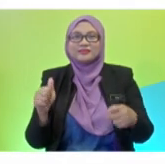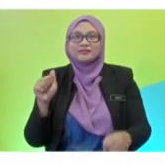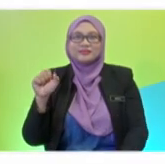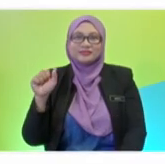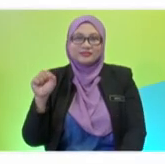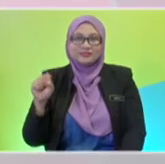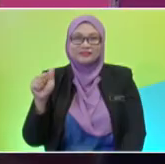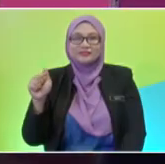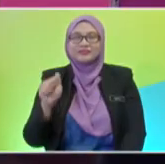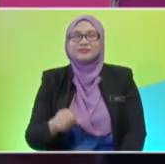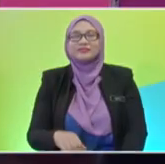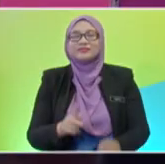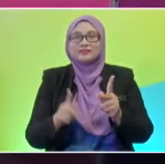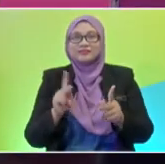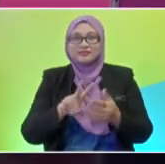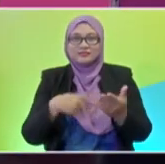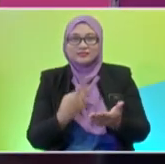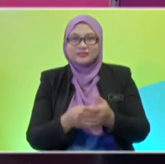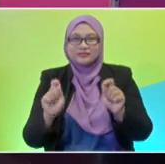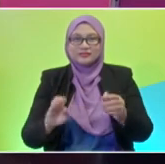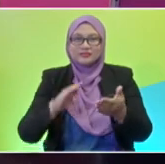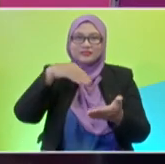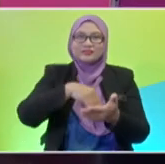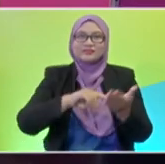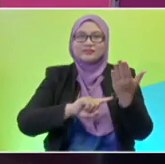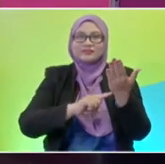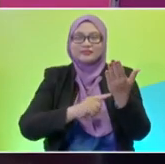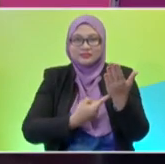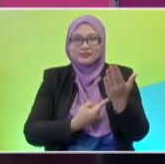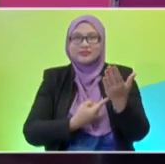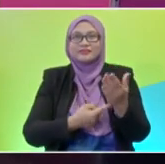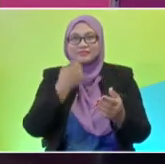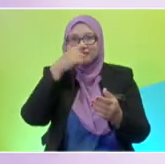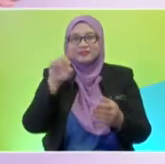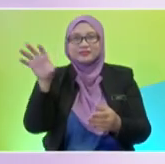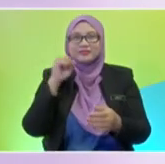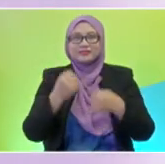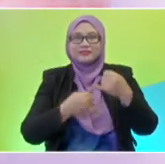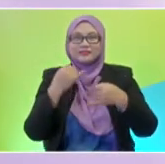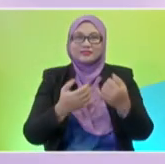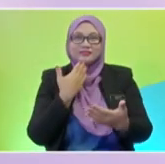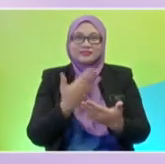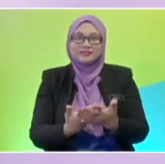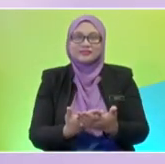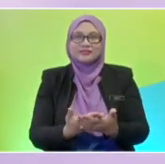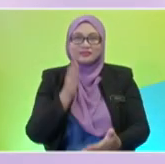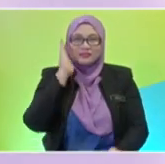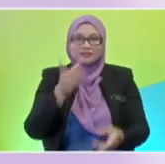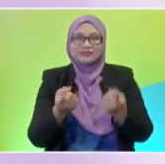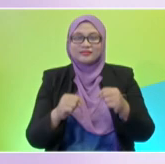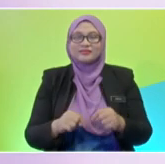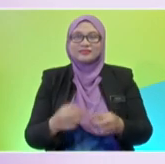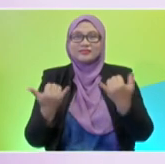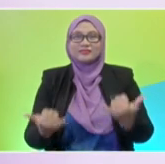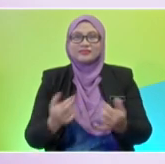Kalau kita jatuh kita bangkit kembali untuk mencapai kejaya lebih baik pada masa iya betul Terima Kasih Cikgu Jadi sekarang ini kita tidak berhenti